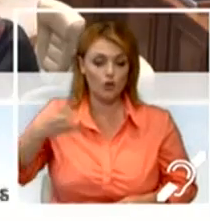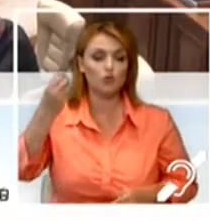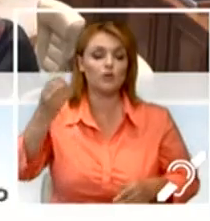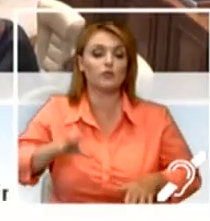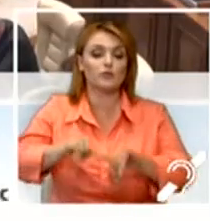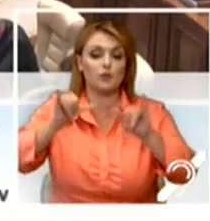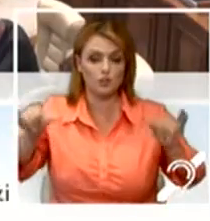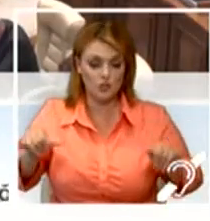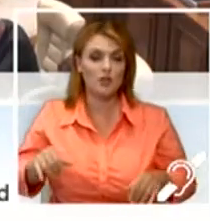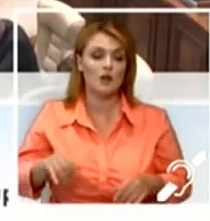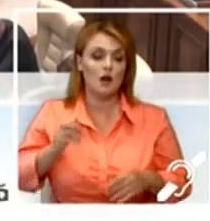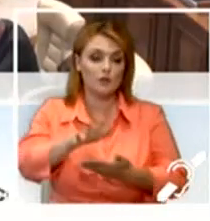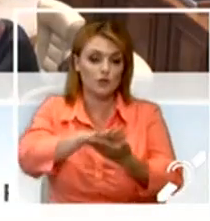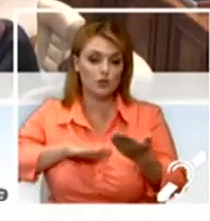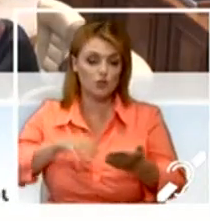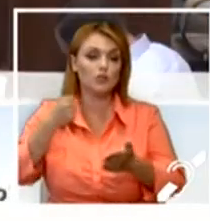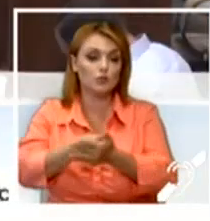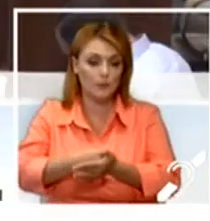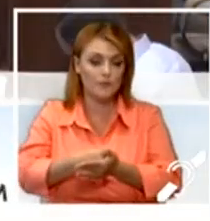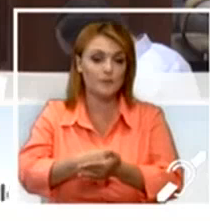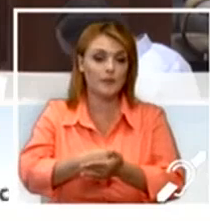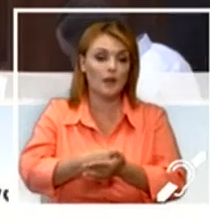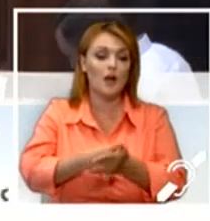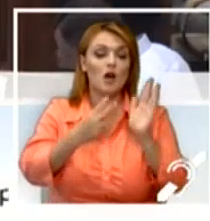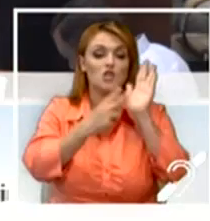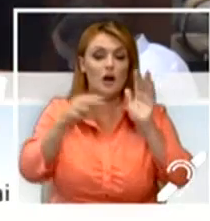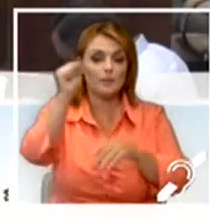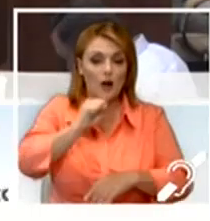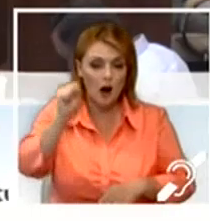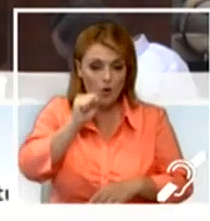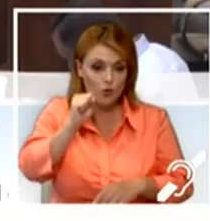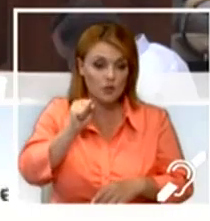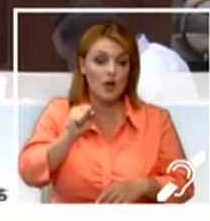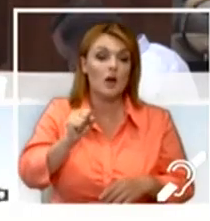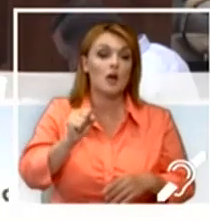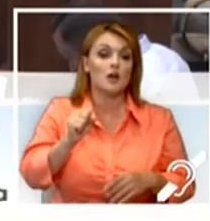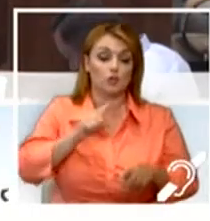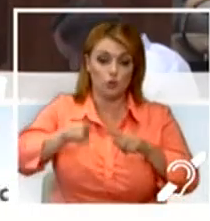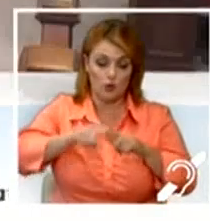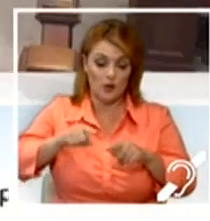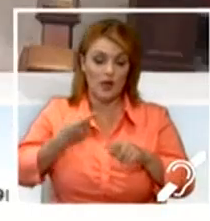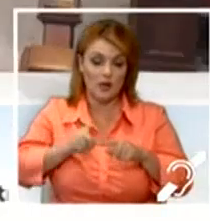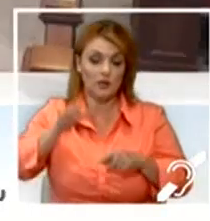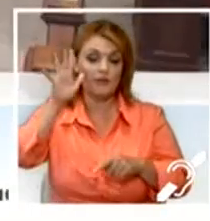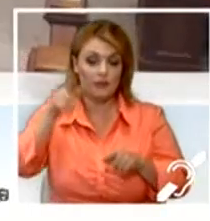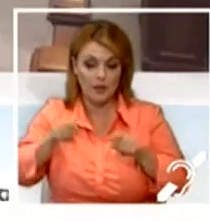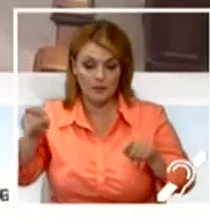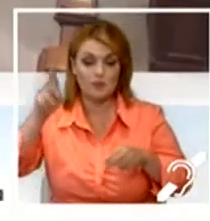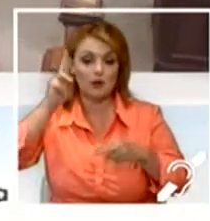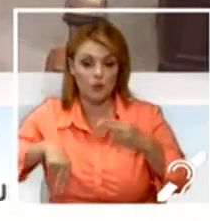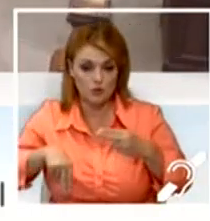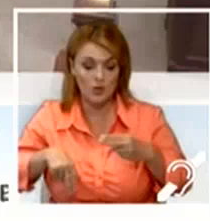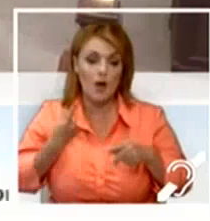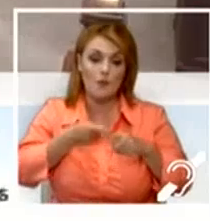a fost prelungit până pe 7 august, termen care va expira în curând. De aceea premierul Gavrilița a